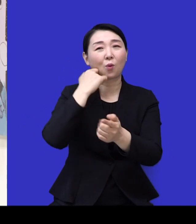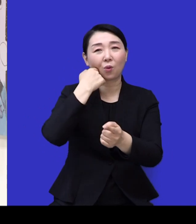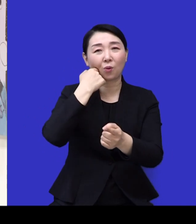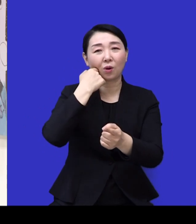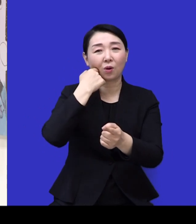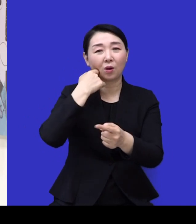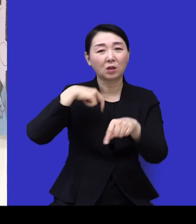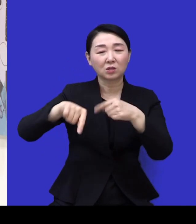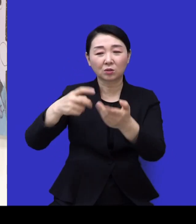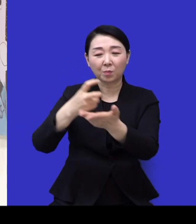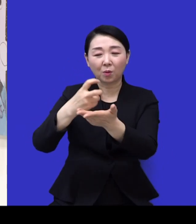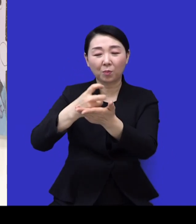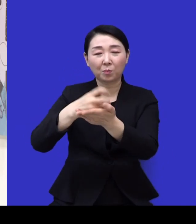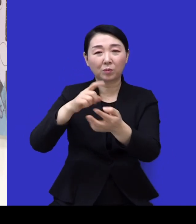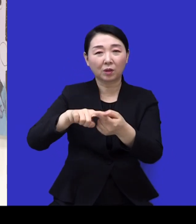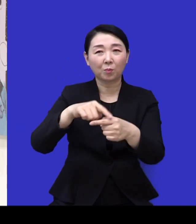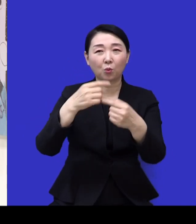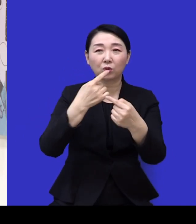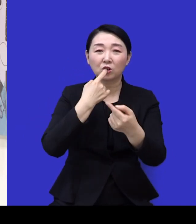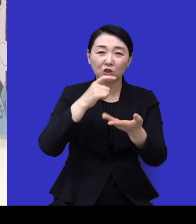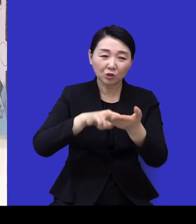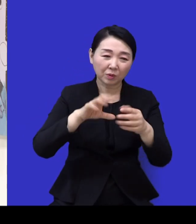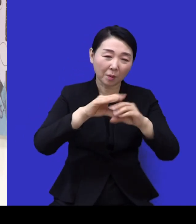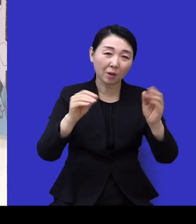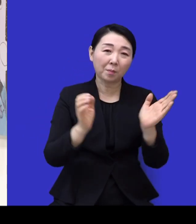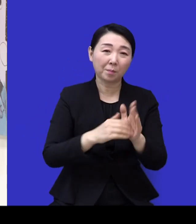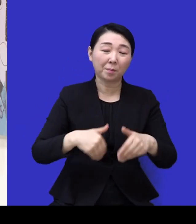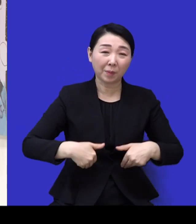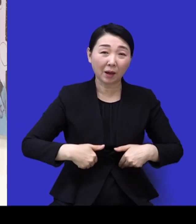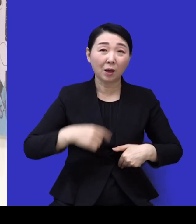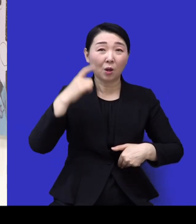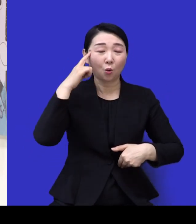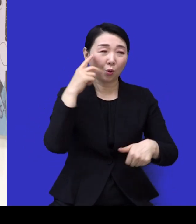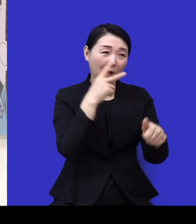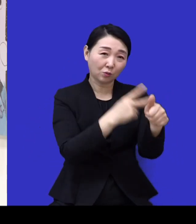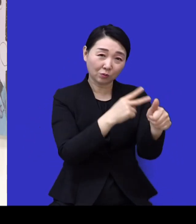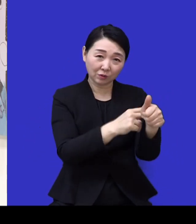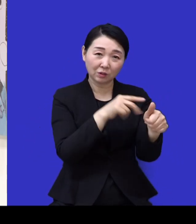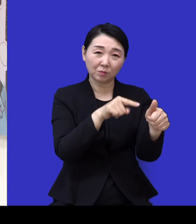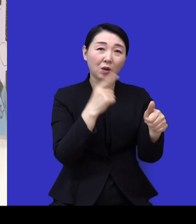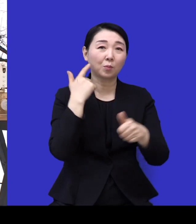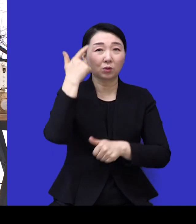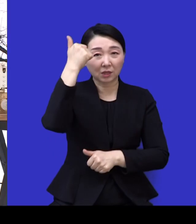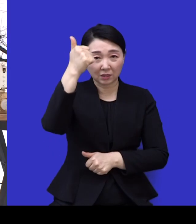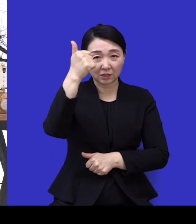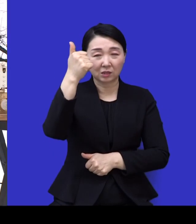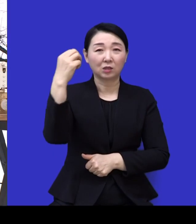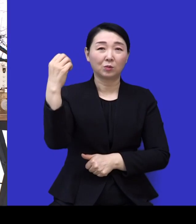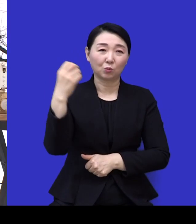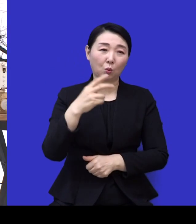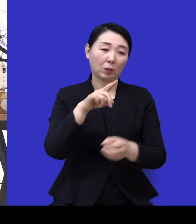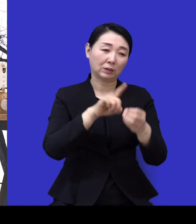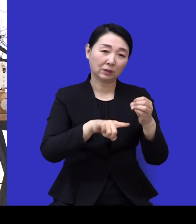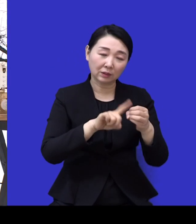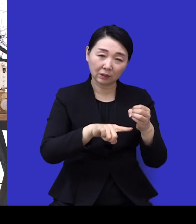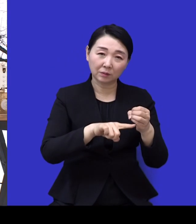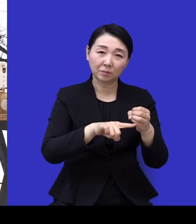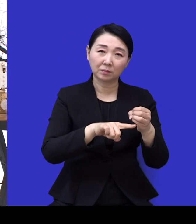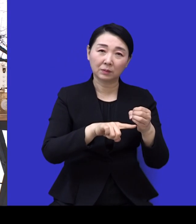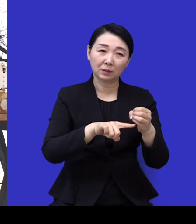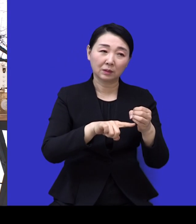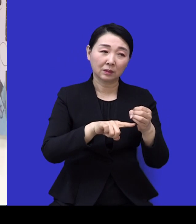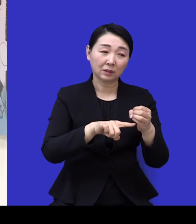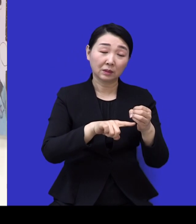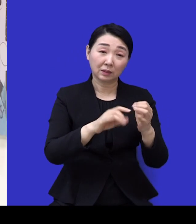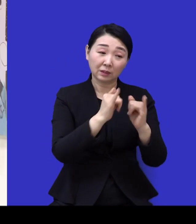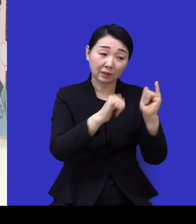이 정책들을 좀 쉽게 풀어서 오피니언 리더들 뭐 교수님이나 목사님이나 뭐 네. 스님이나 뭐 네, 이런 네. 오피니언